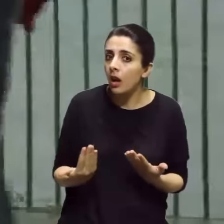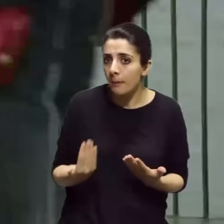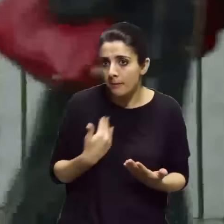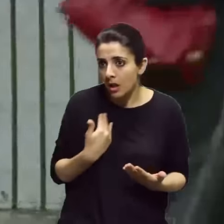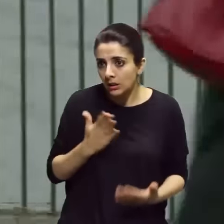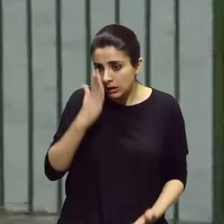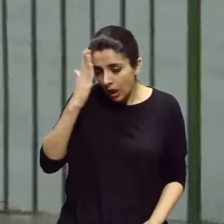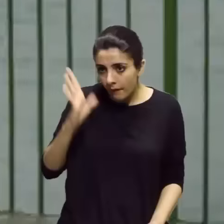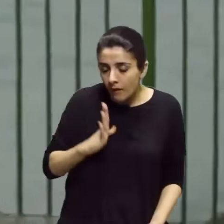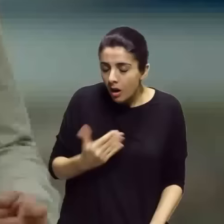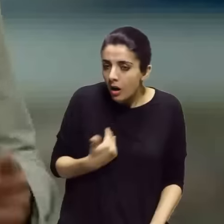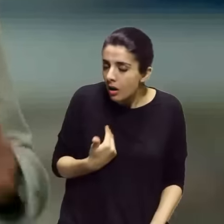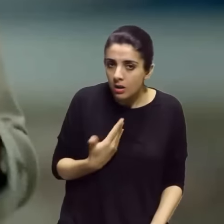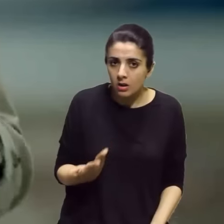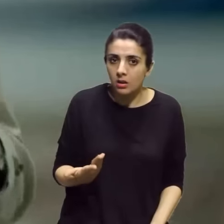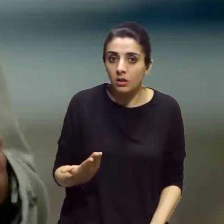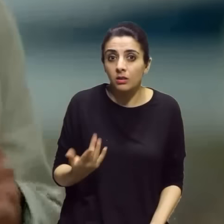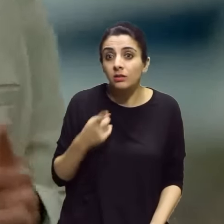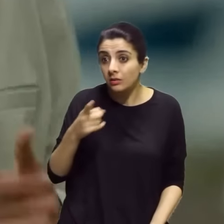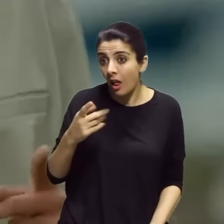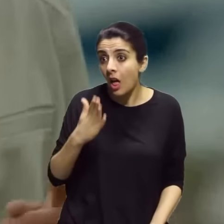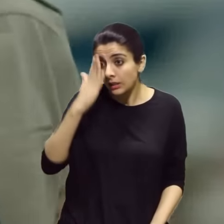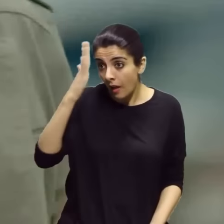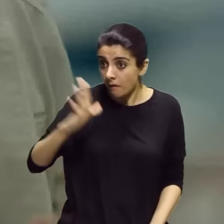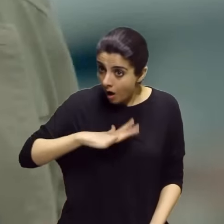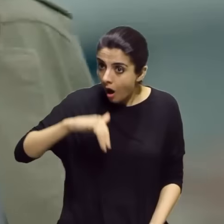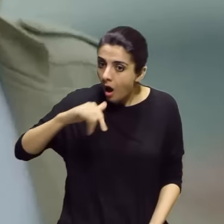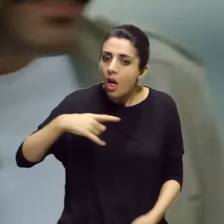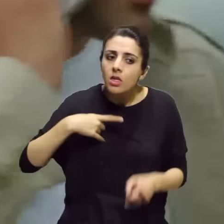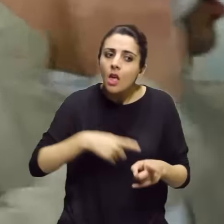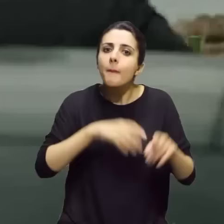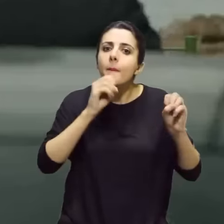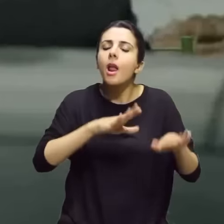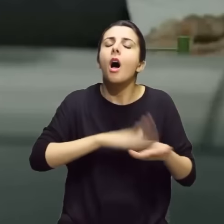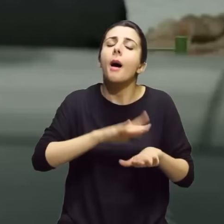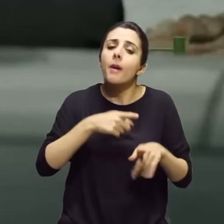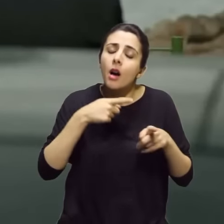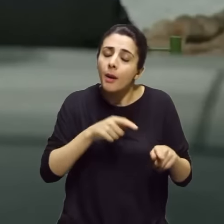de bir haysiyetim var. Eğer senin de haysiyetin varsa bu işin peşini bırakmazsın.